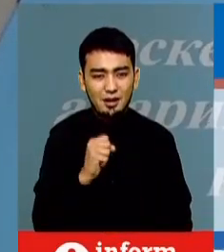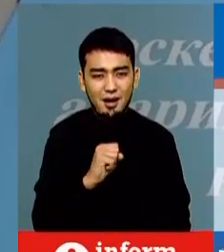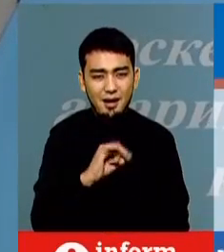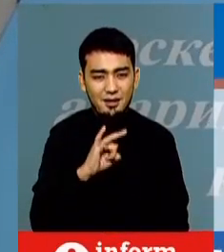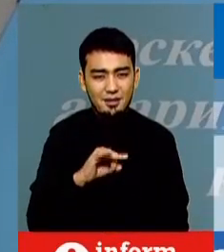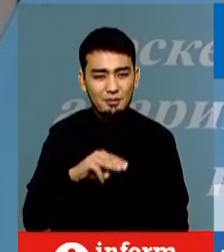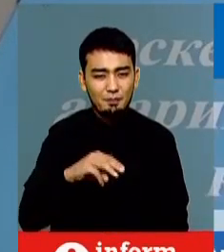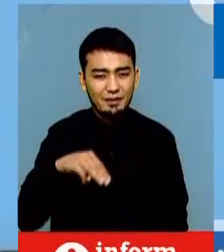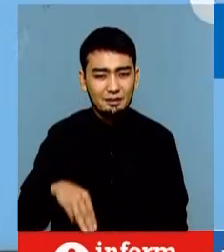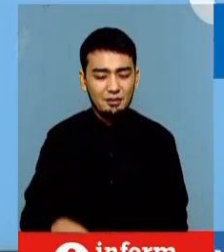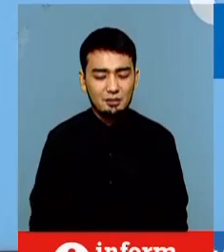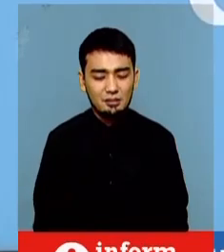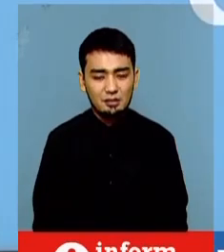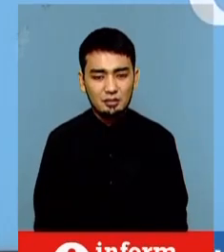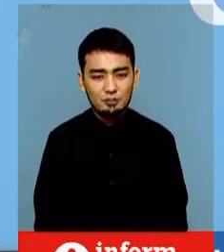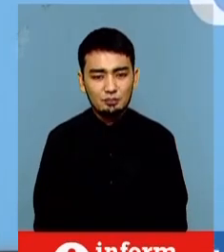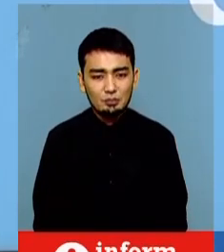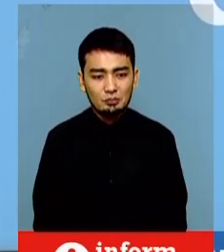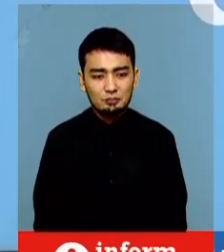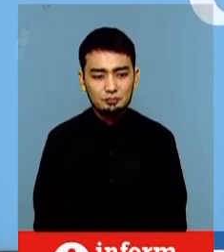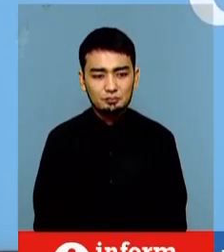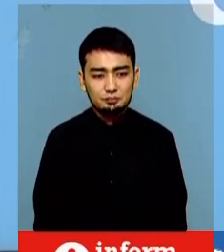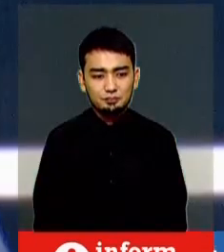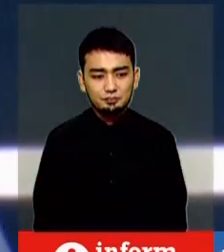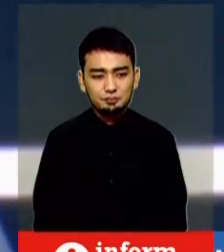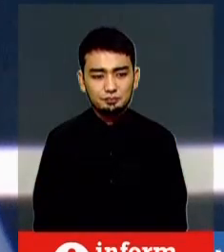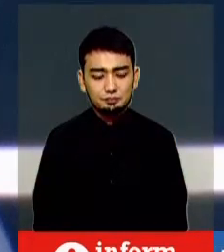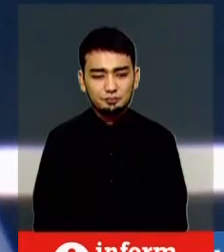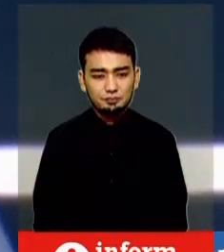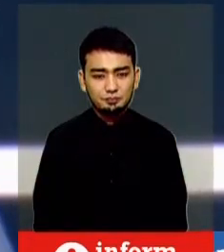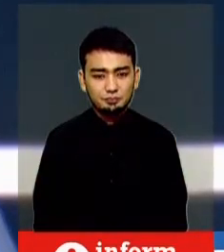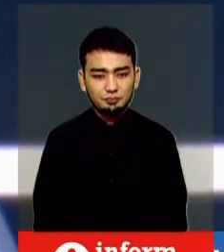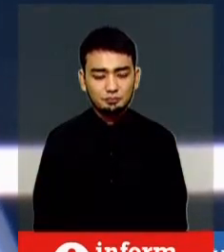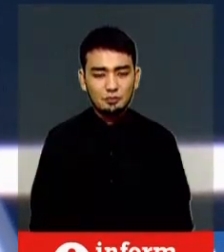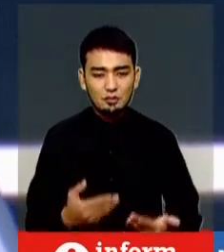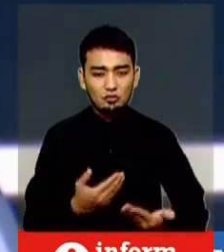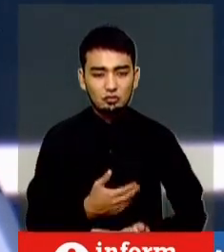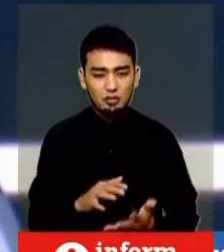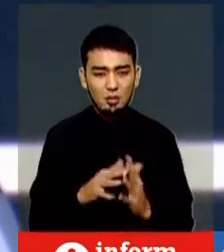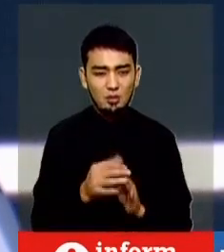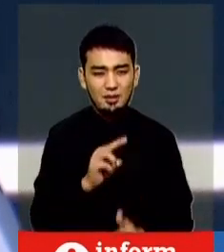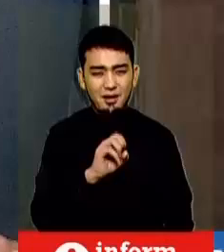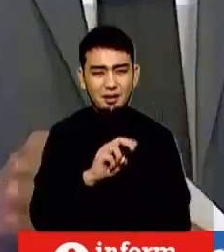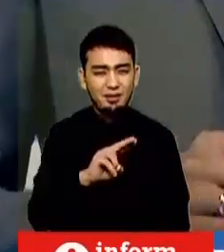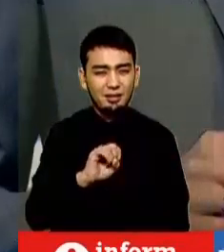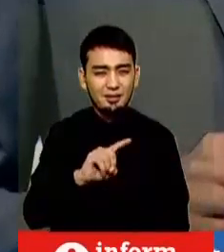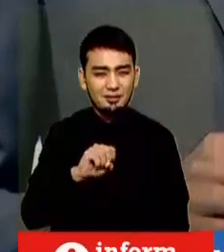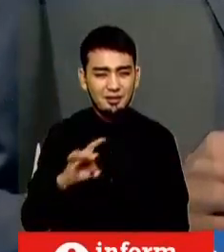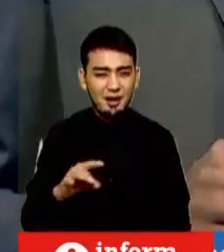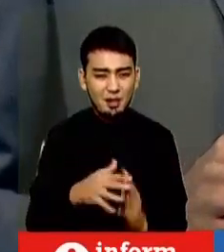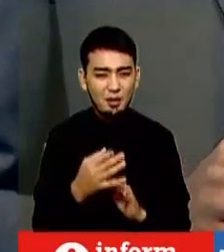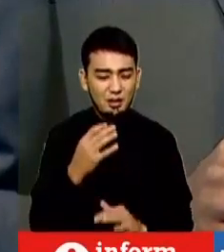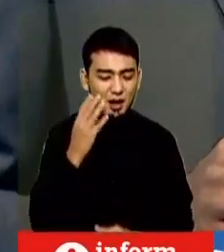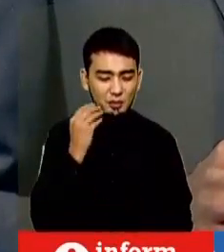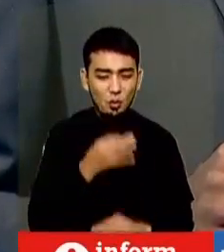Людмила Батюшкина, Ирина Нинашева, Информбюро, Карагандинская область. Жители села Кайназар в Алматинской области винят